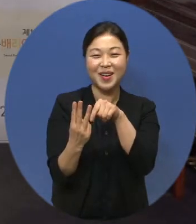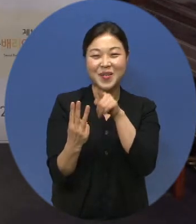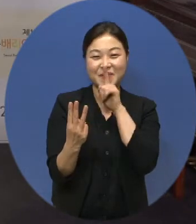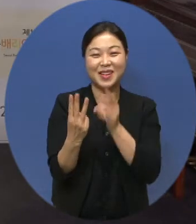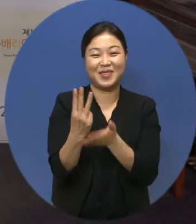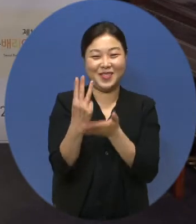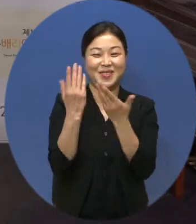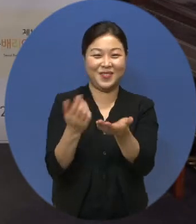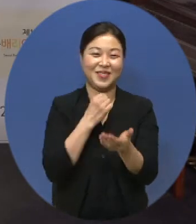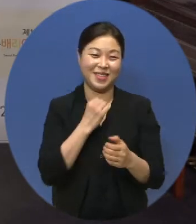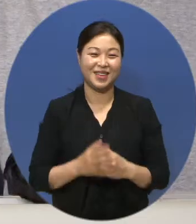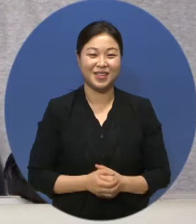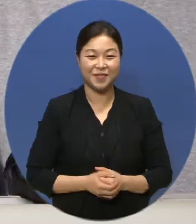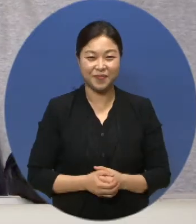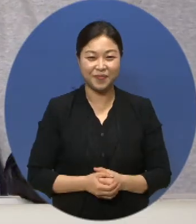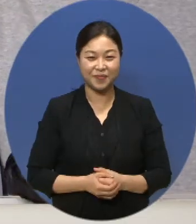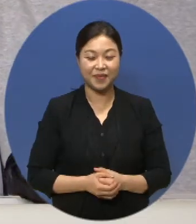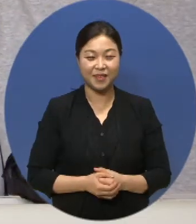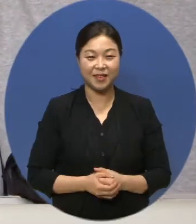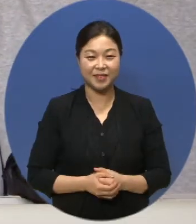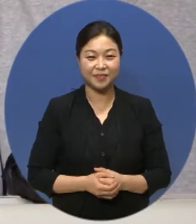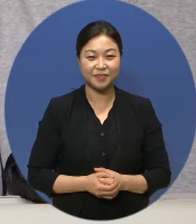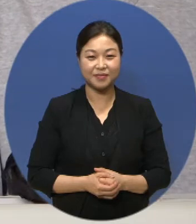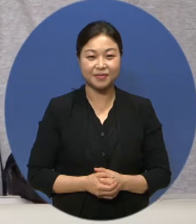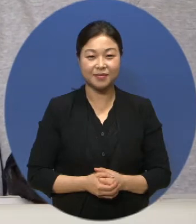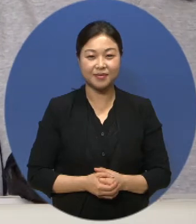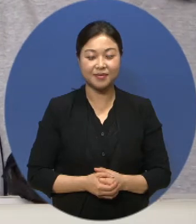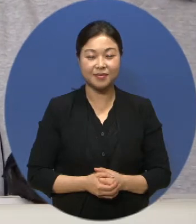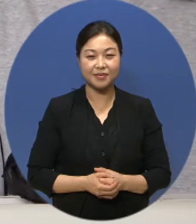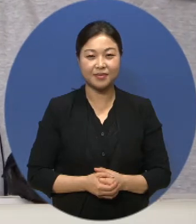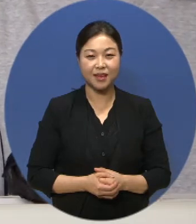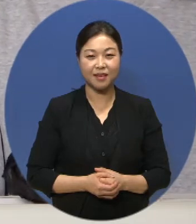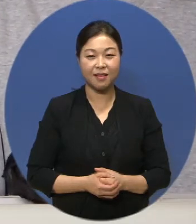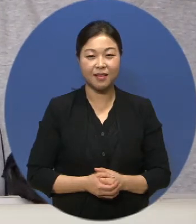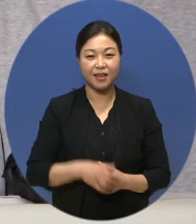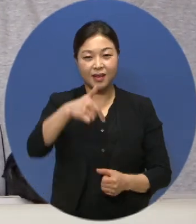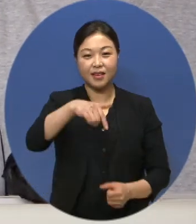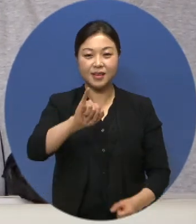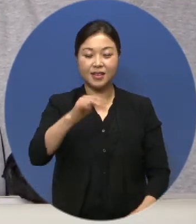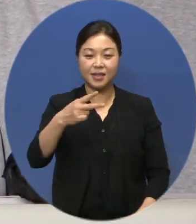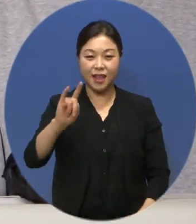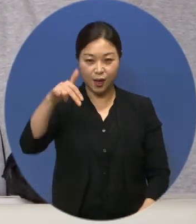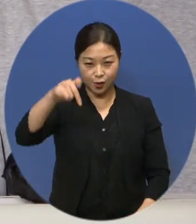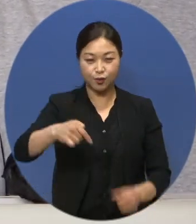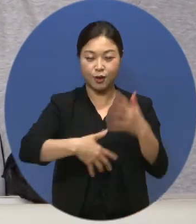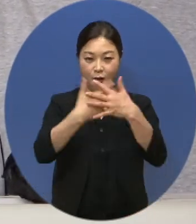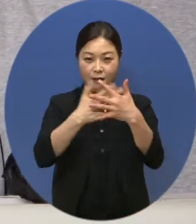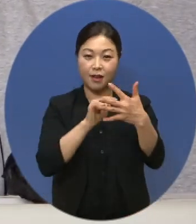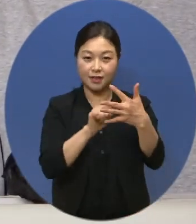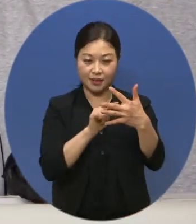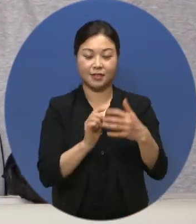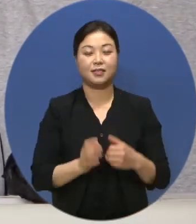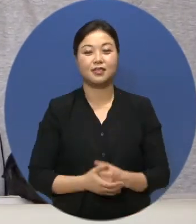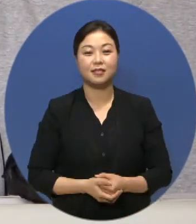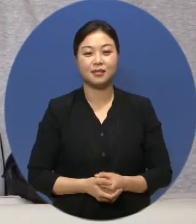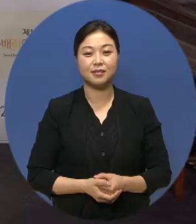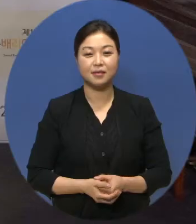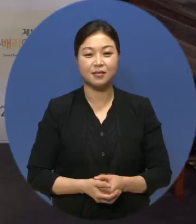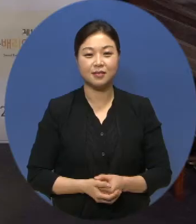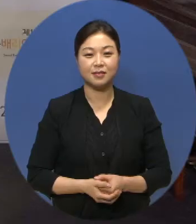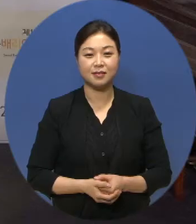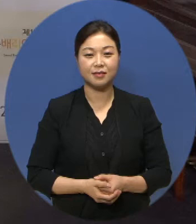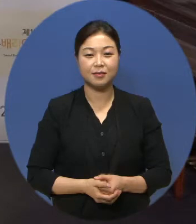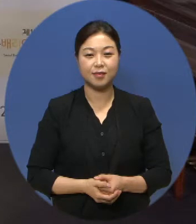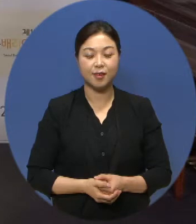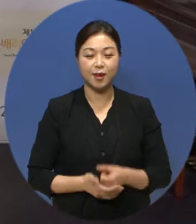말씀하시죠 편하게. 네. 일단 저는 그 기대주의 경우에는 네.